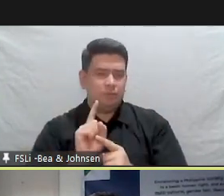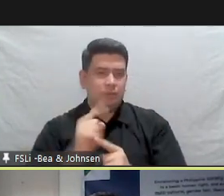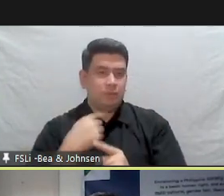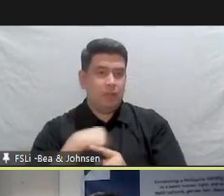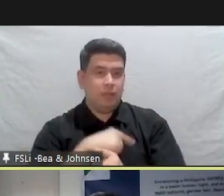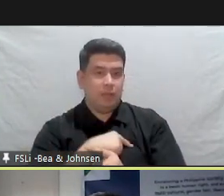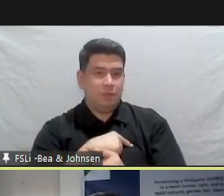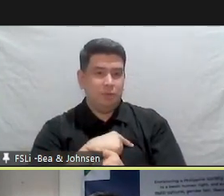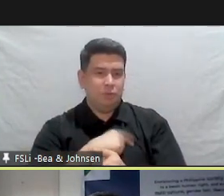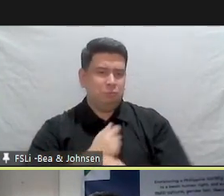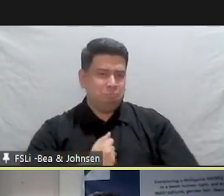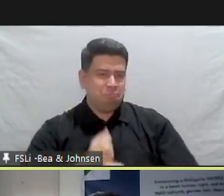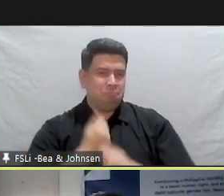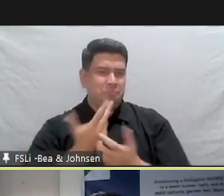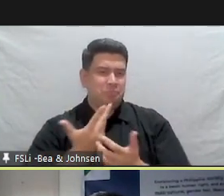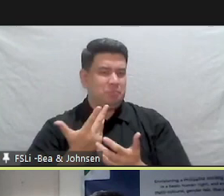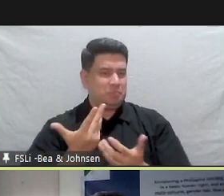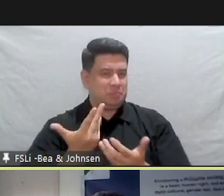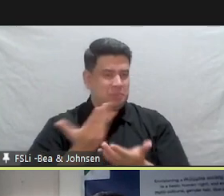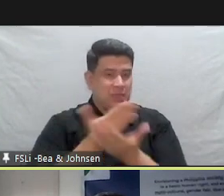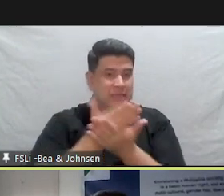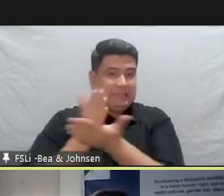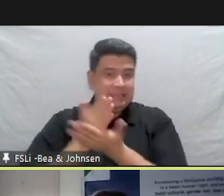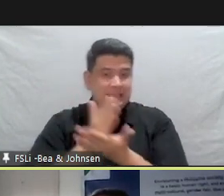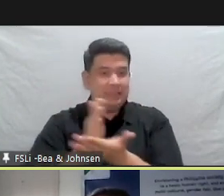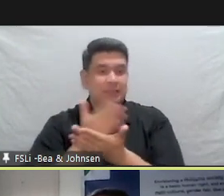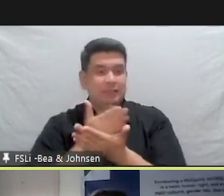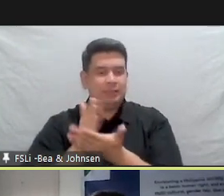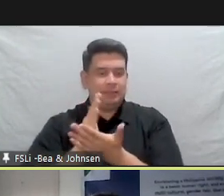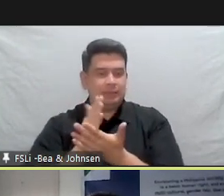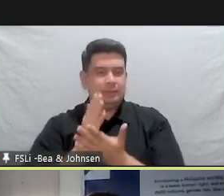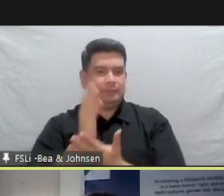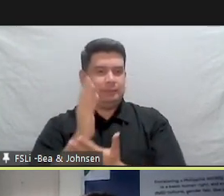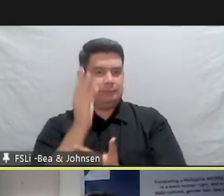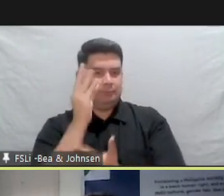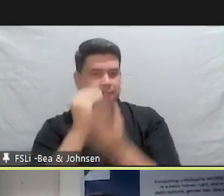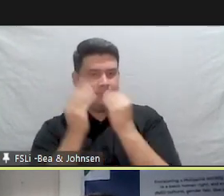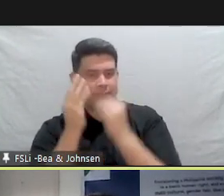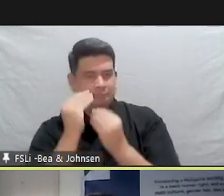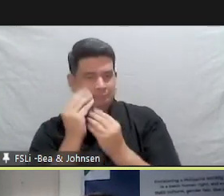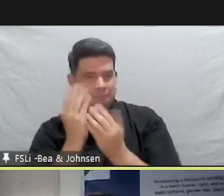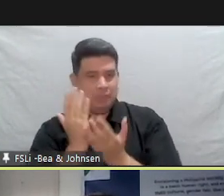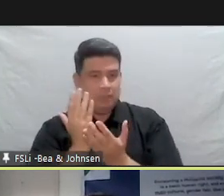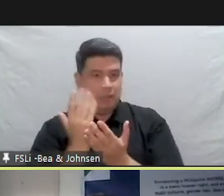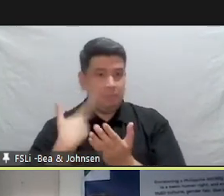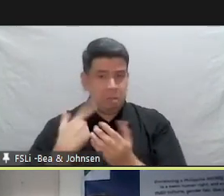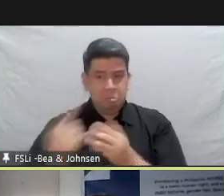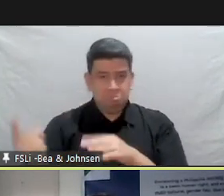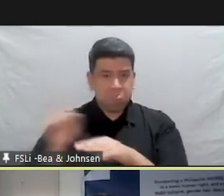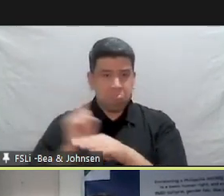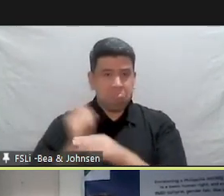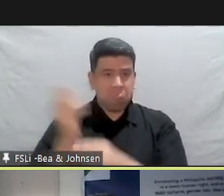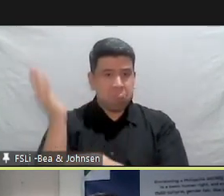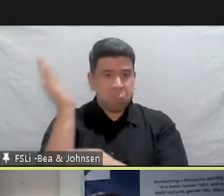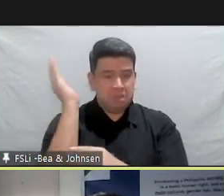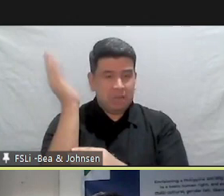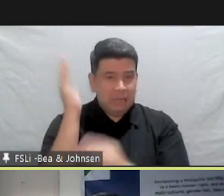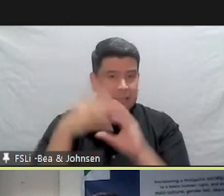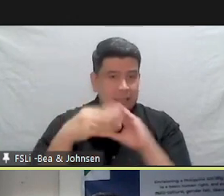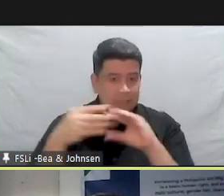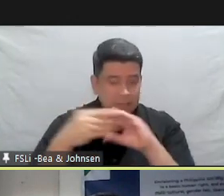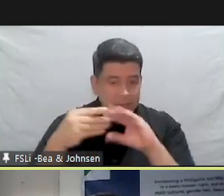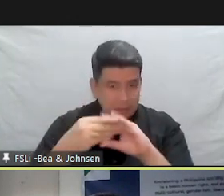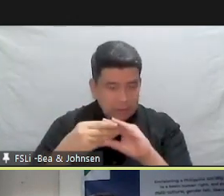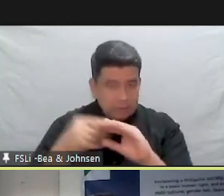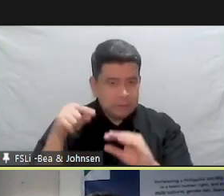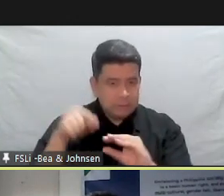ng ating mga kaalaman. Hindi lamang po yung resource speaker natin yung magbabahagi ng ating karanasan at kaalaman, pero